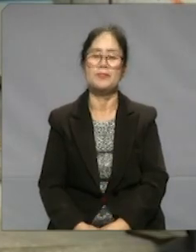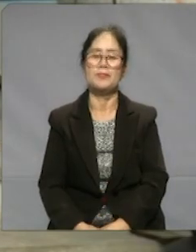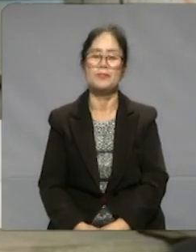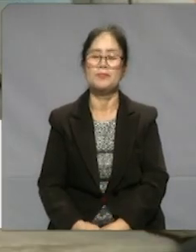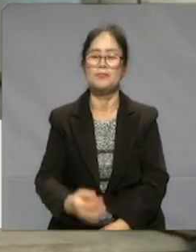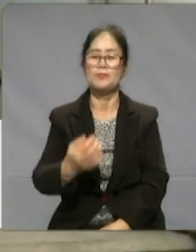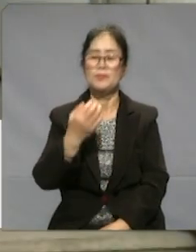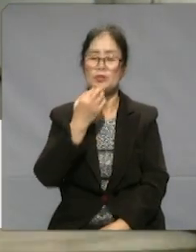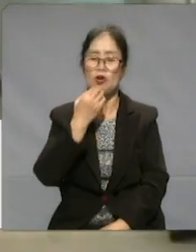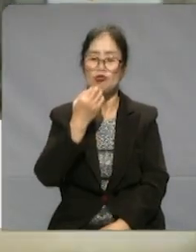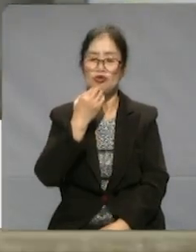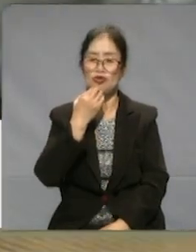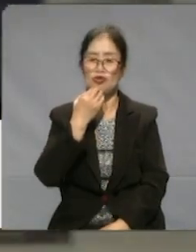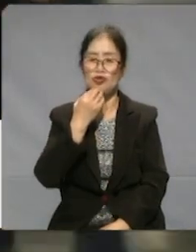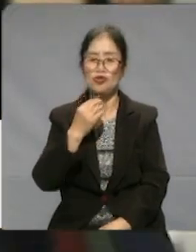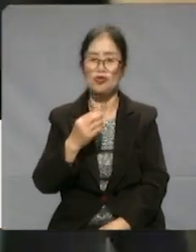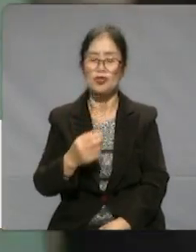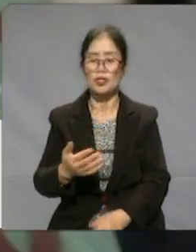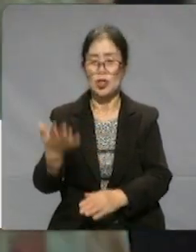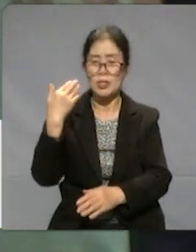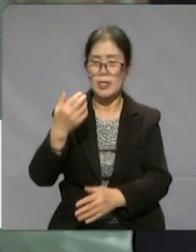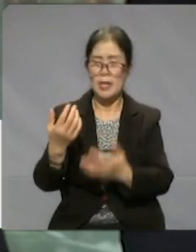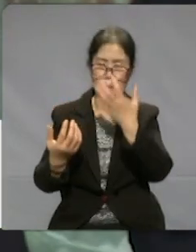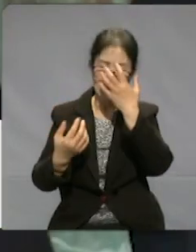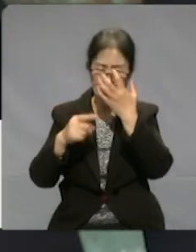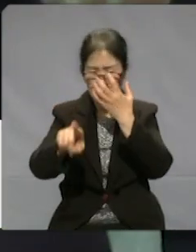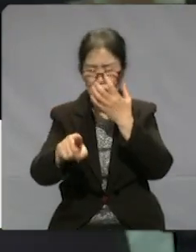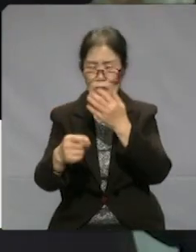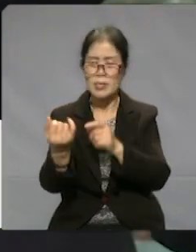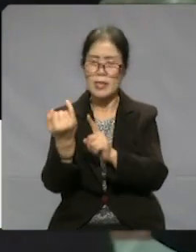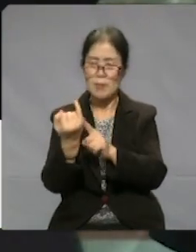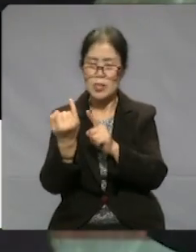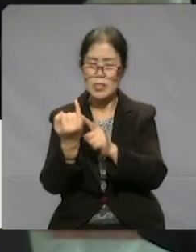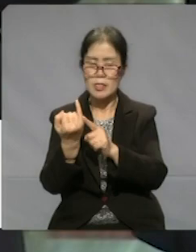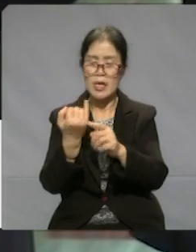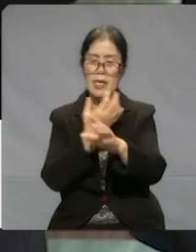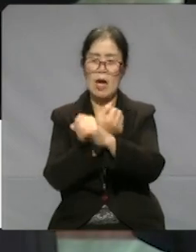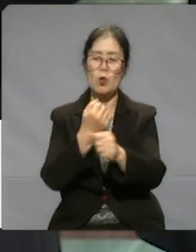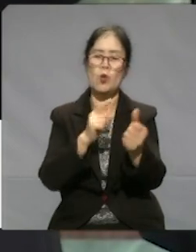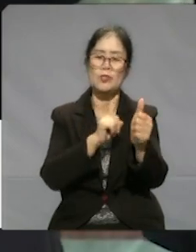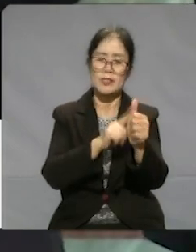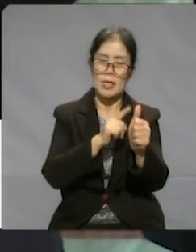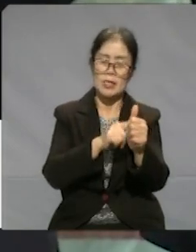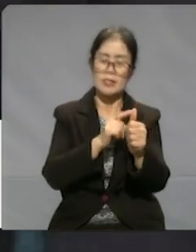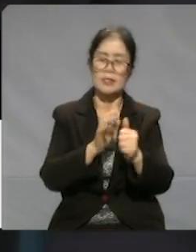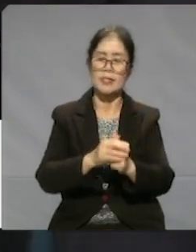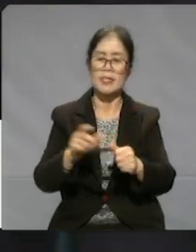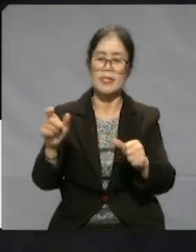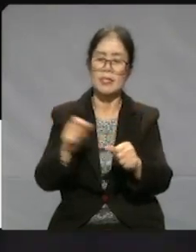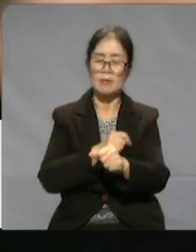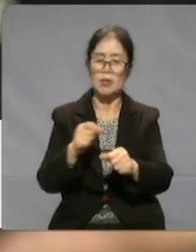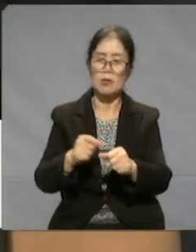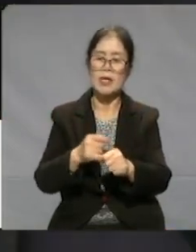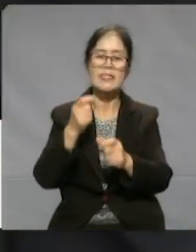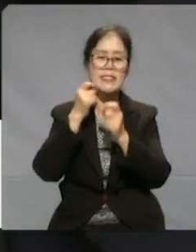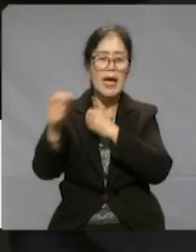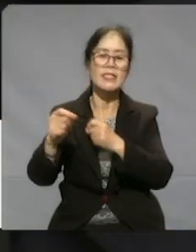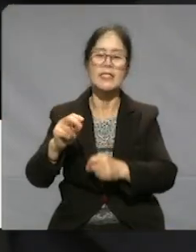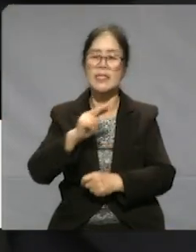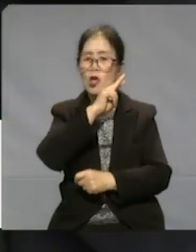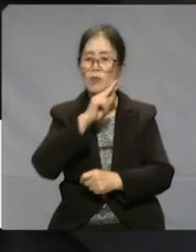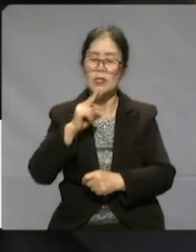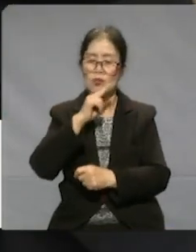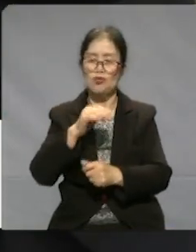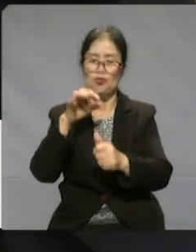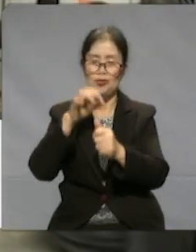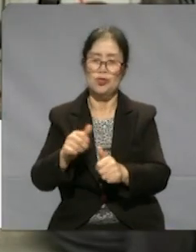서울 동부지검 형사 2분은 전직 팬신 국가대표 남현이 씨의 약혼자인 전총 특경가법상 사기 혐의로 구속